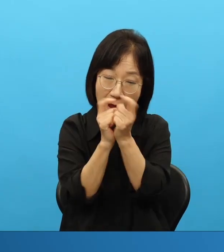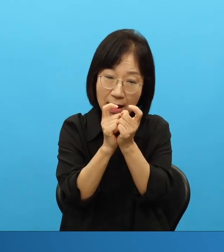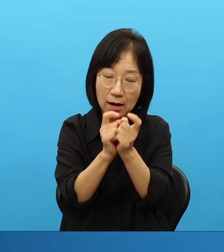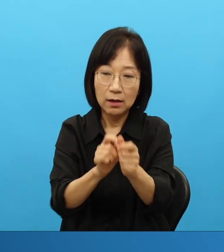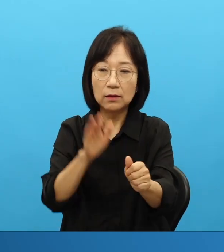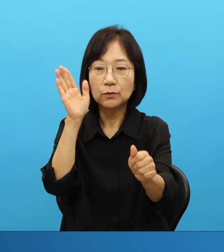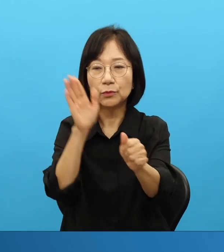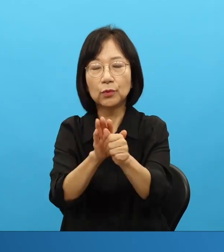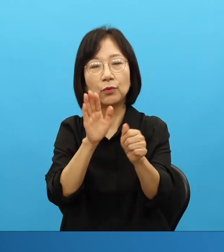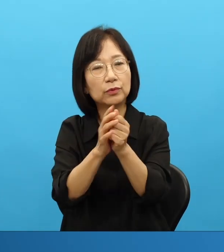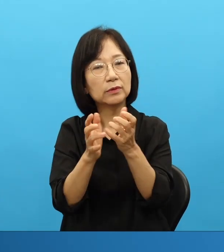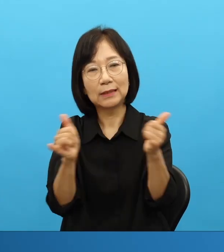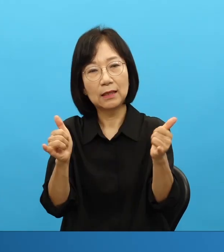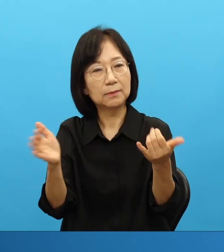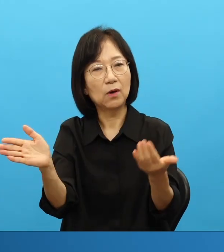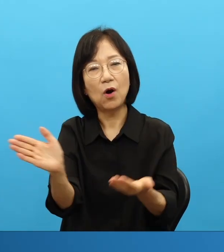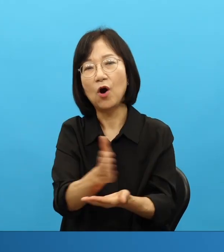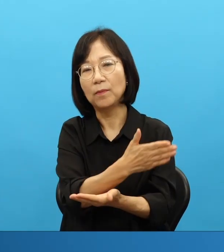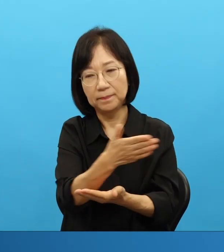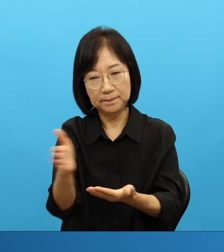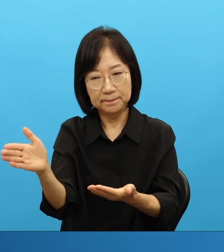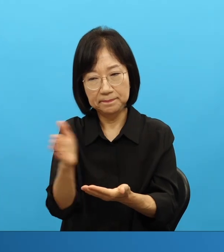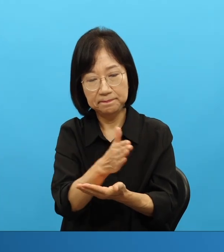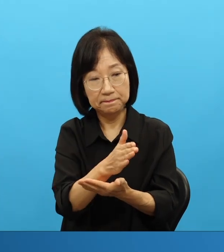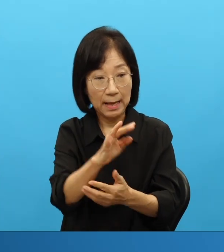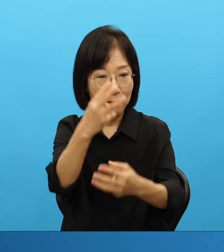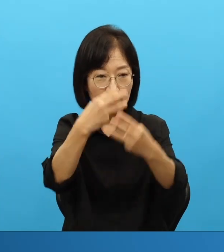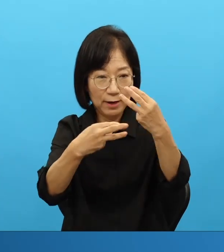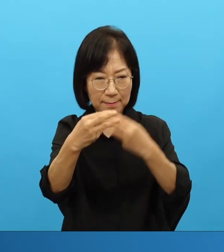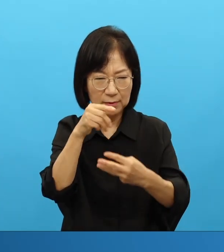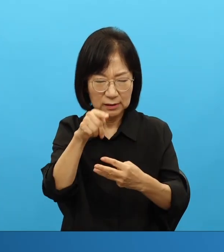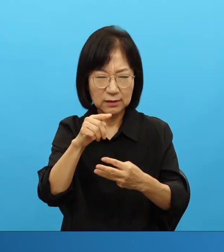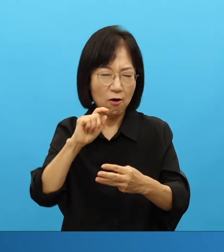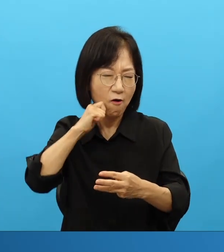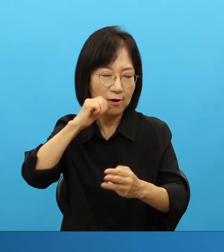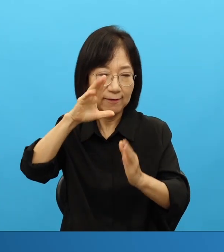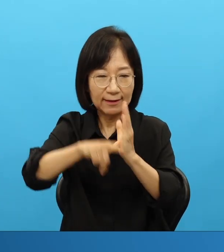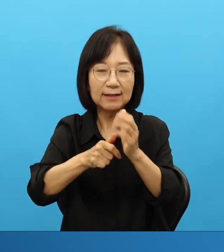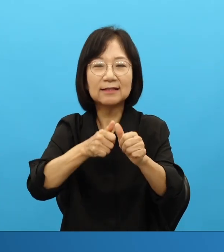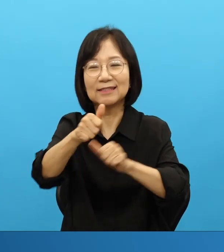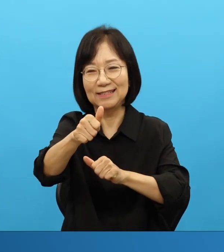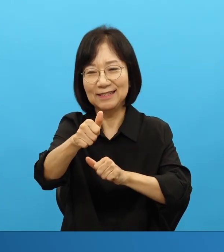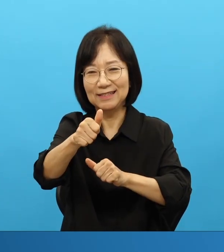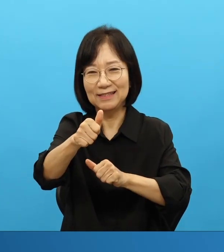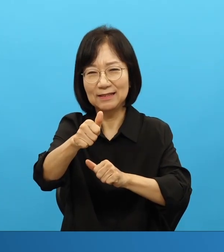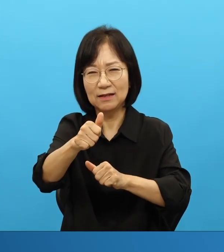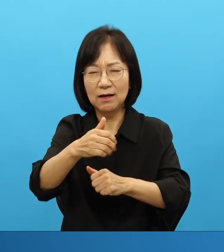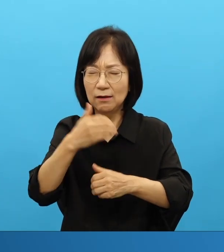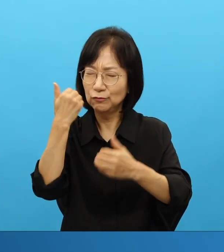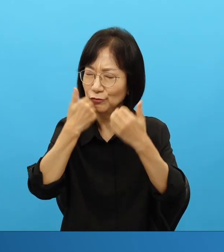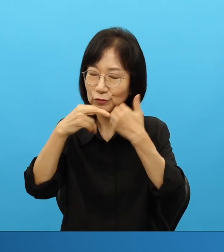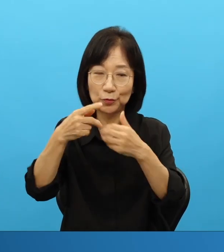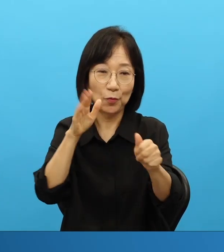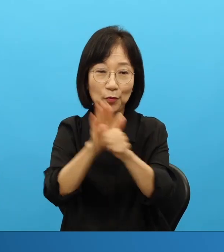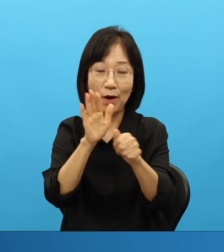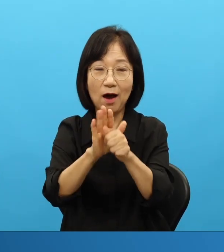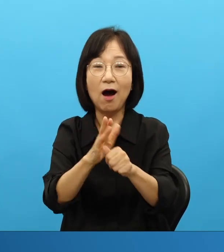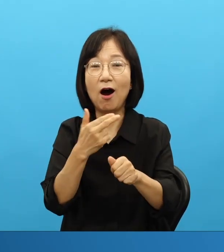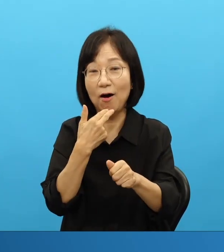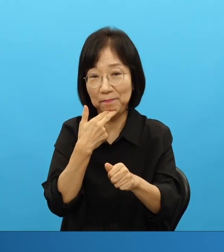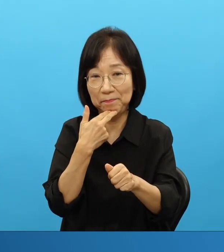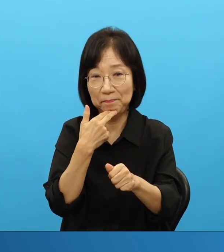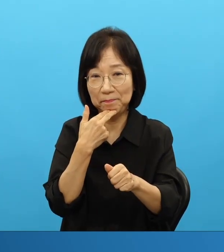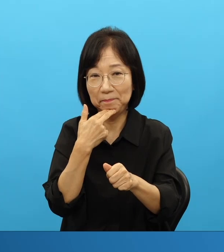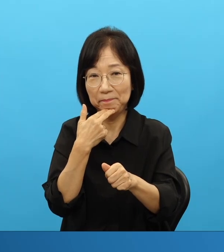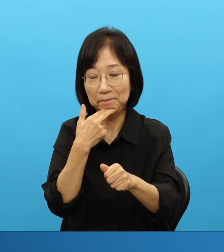도울 자가 없을 겁니다. 렘넌트는 그때 승리했습니다. 그걸 보고 노바디라고 하는 겁니다. 그게 첫 번째